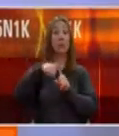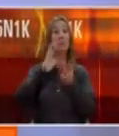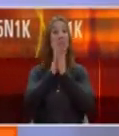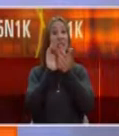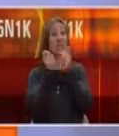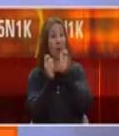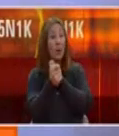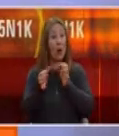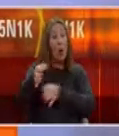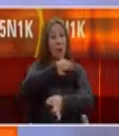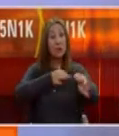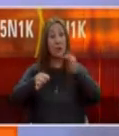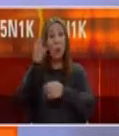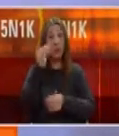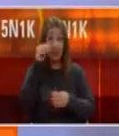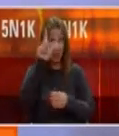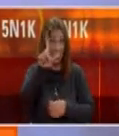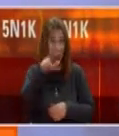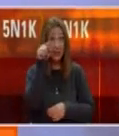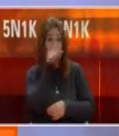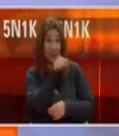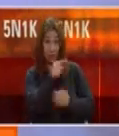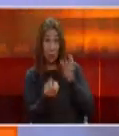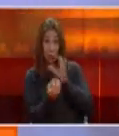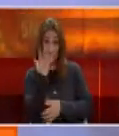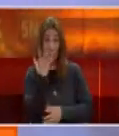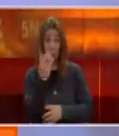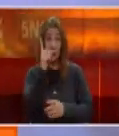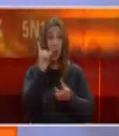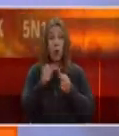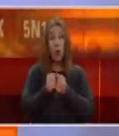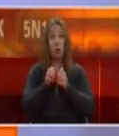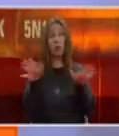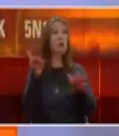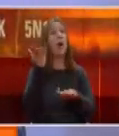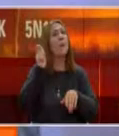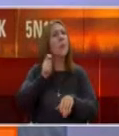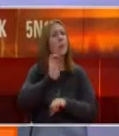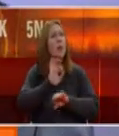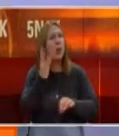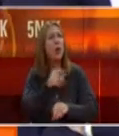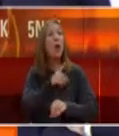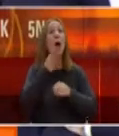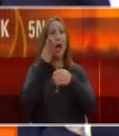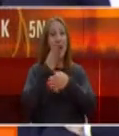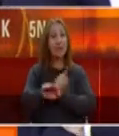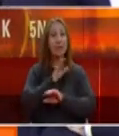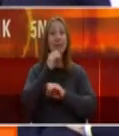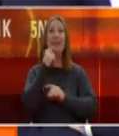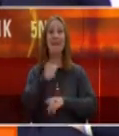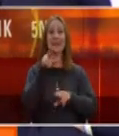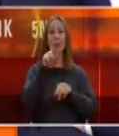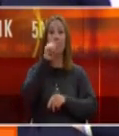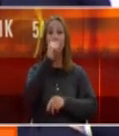çevirmenler, organizatörlerin olması gerekiyor. Sizin sanırım kurduğunuz oluşum bunu yapıyor. Ne yapıyor tam olarak? Evet, yani aslında tam da dediğiniz